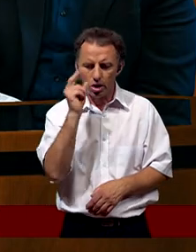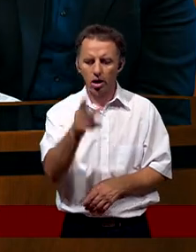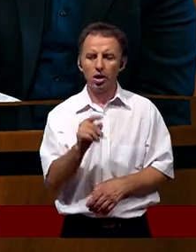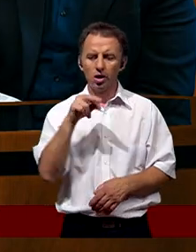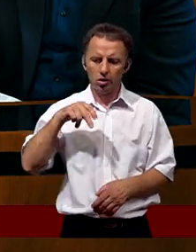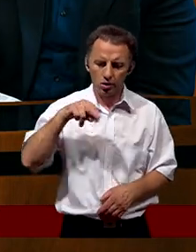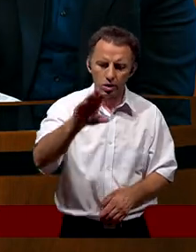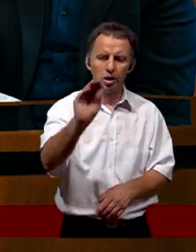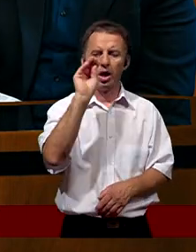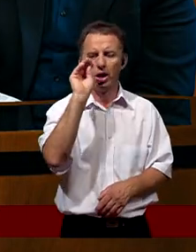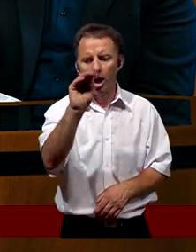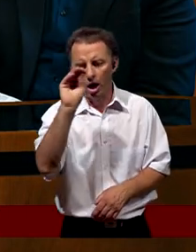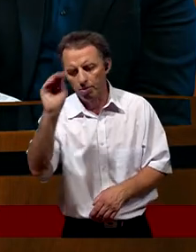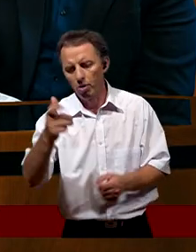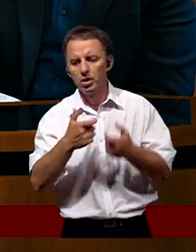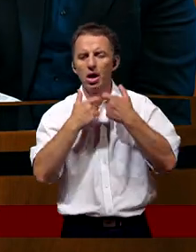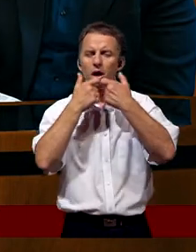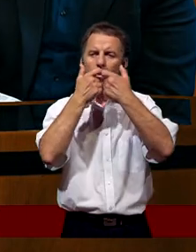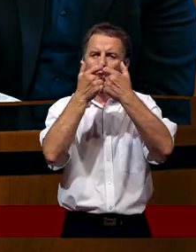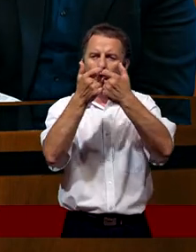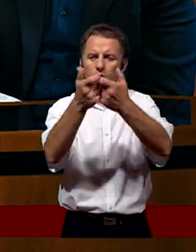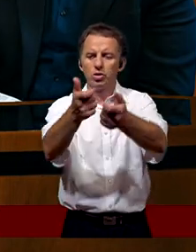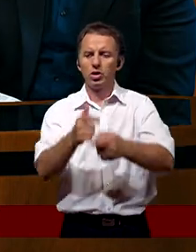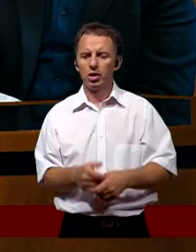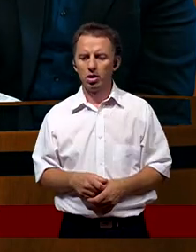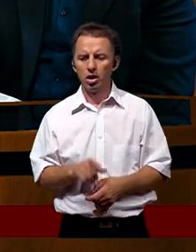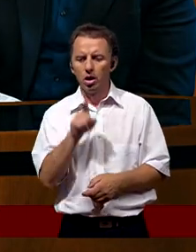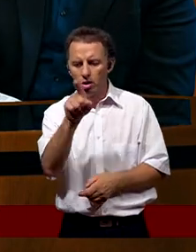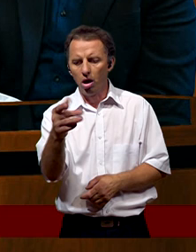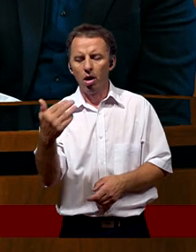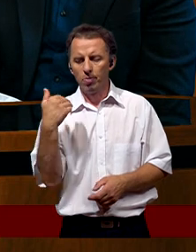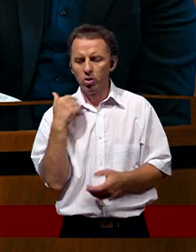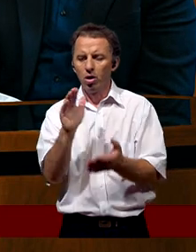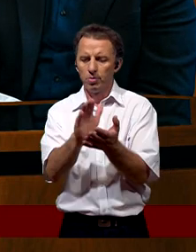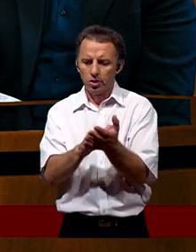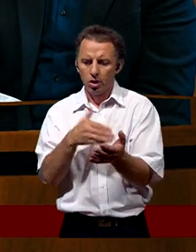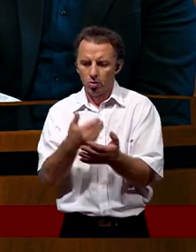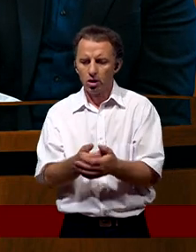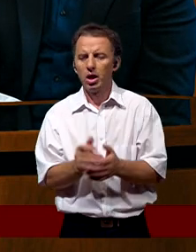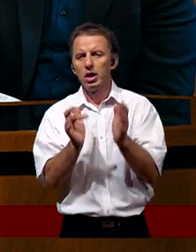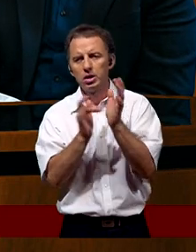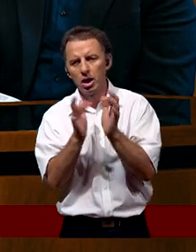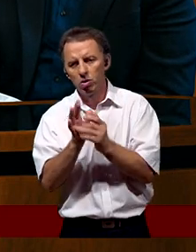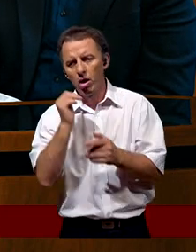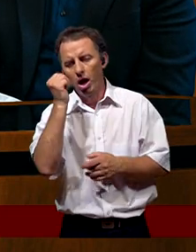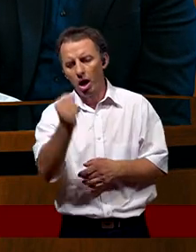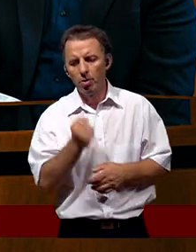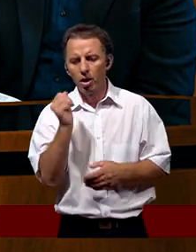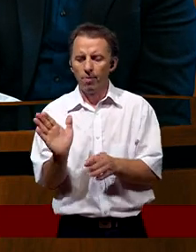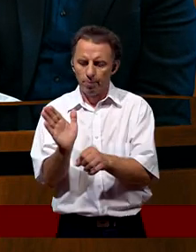jednak do nich idzie, napomina, głosi. No to były przykłady Jezusa i apostoła Pawła,